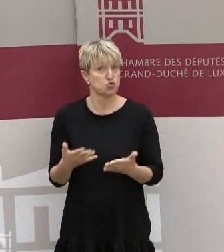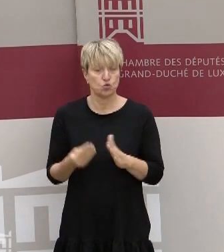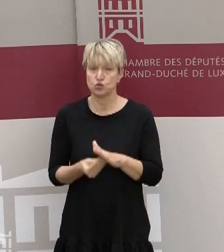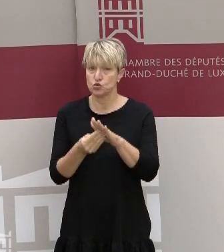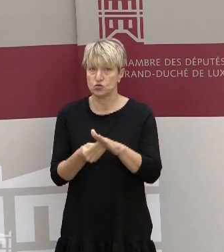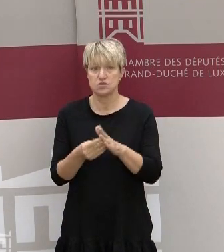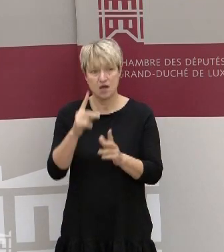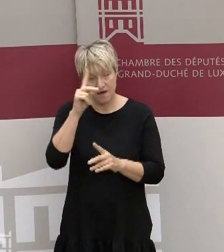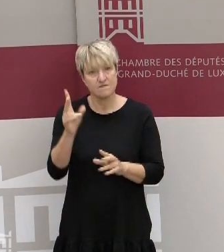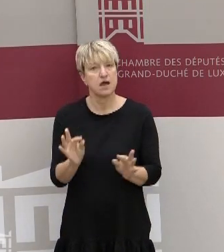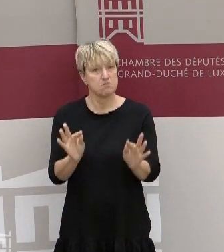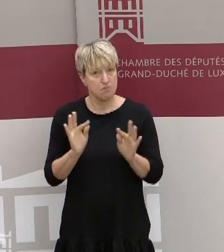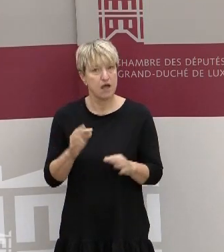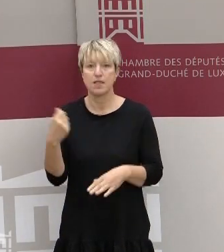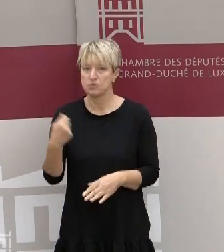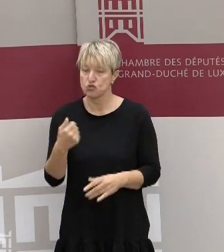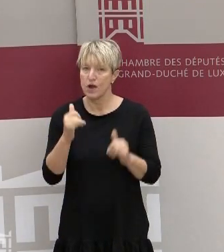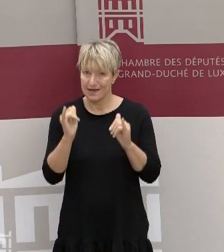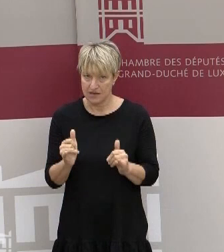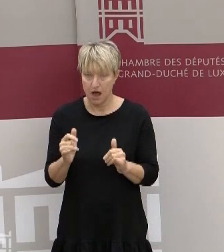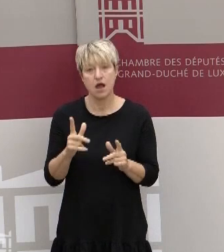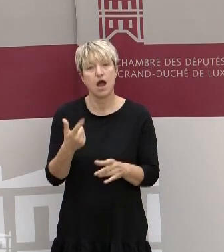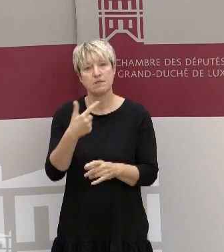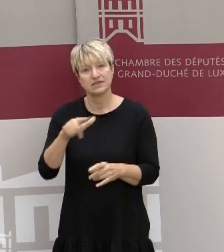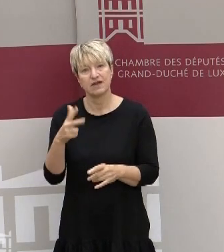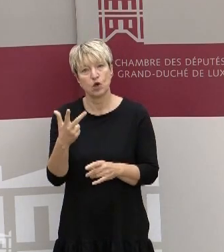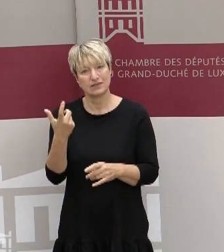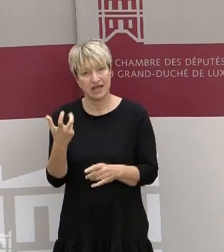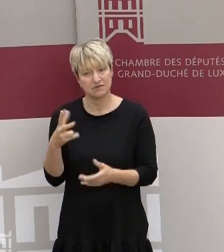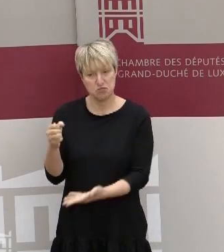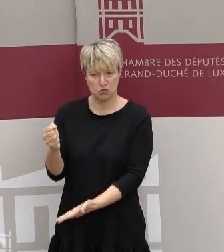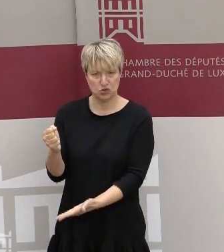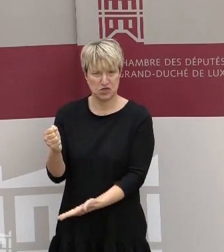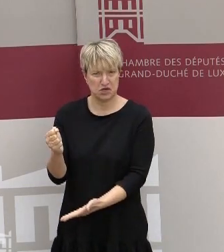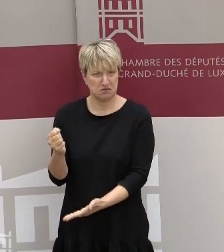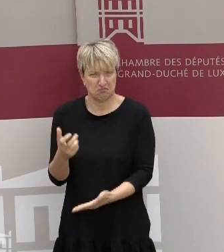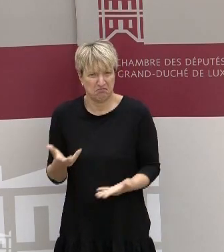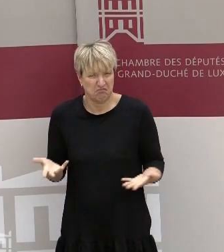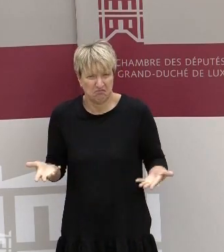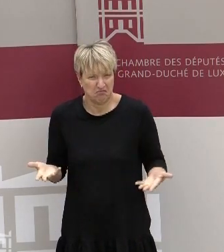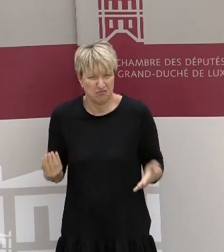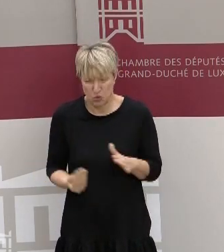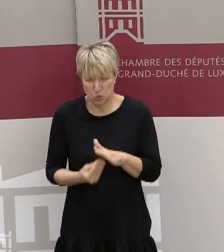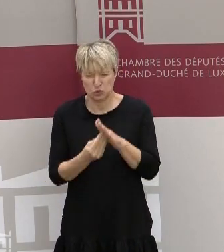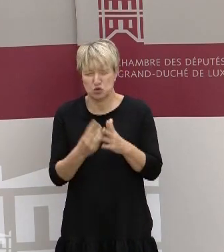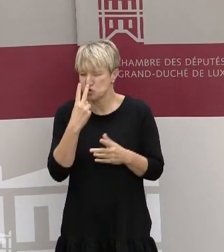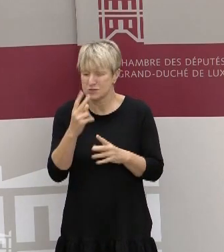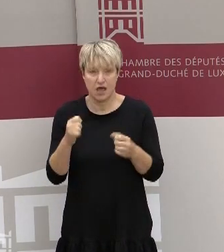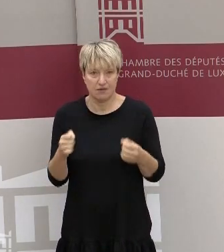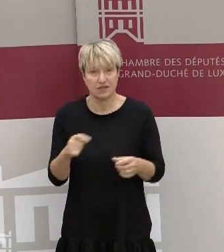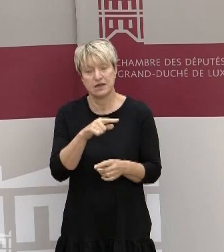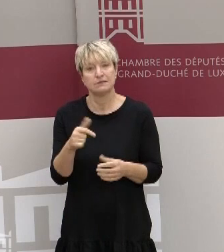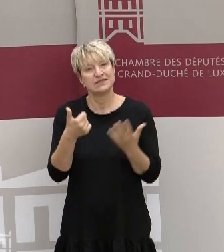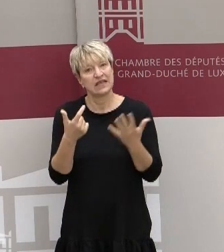davon. Am Budget 2023 und auch nicht am Pluriannuell bis 2026. Waren das also nicht